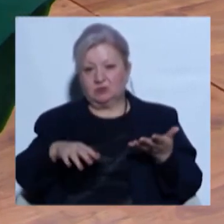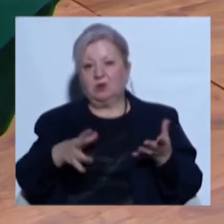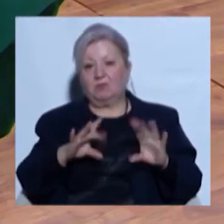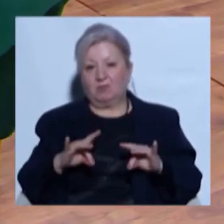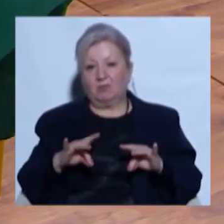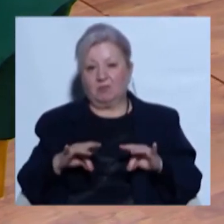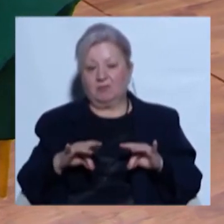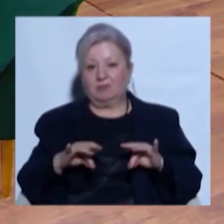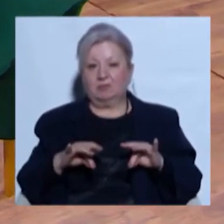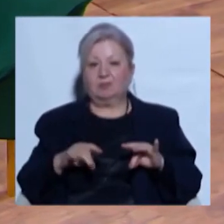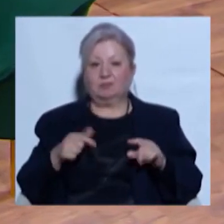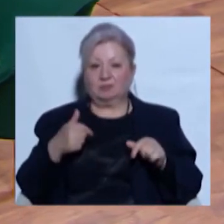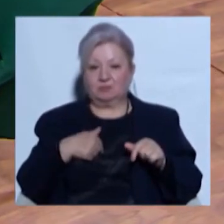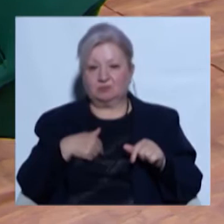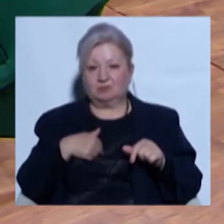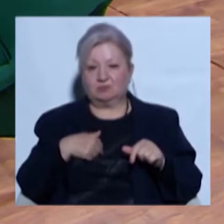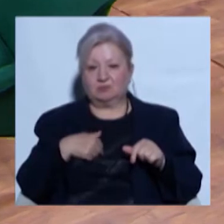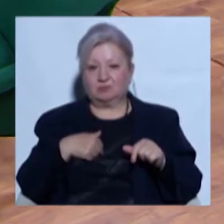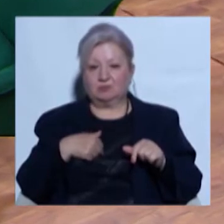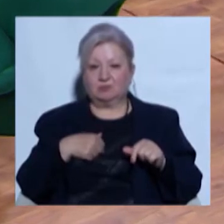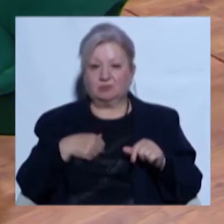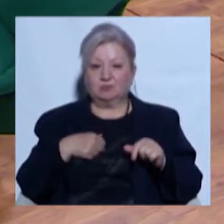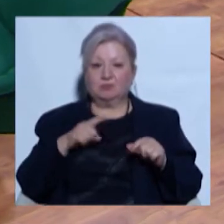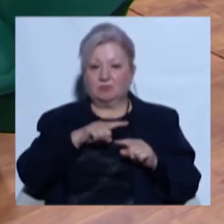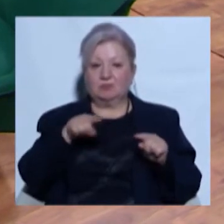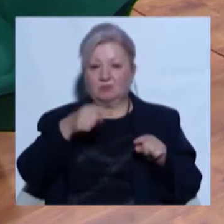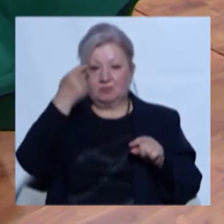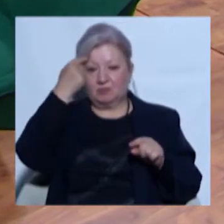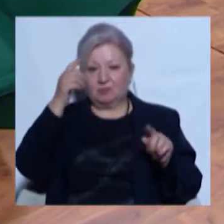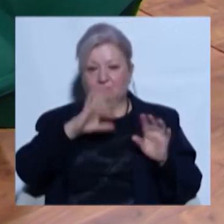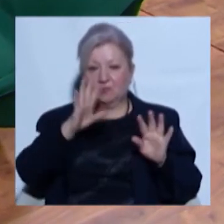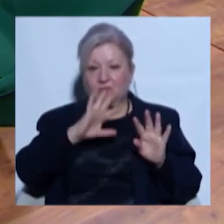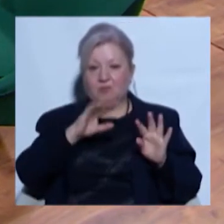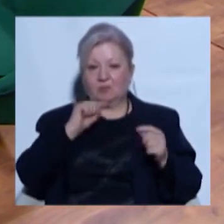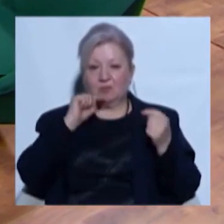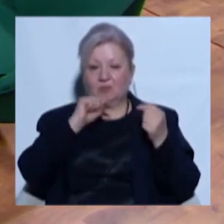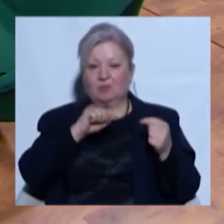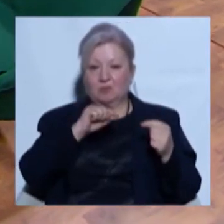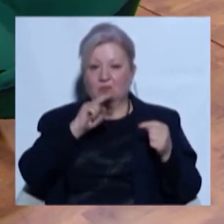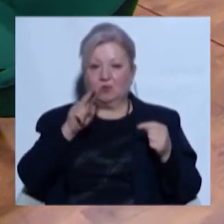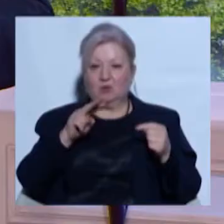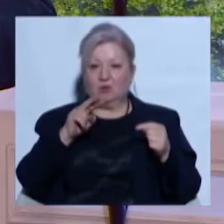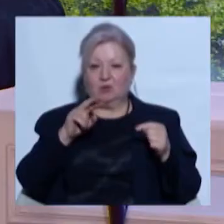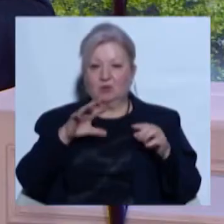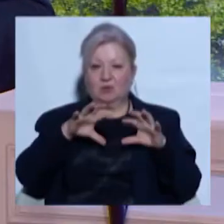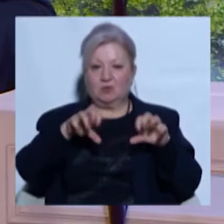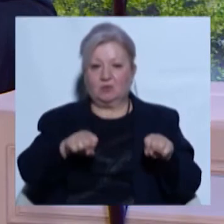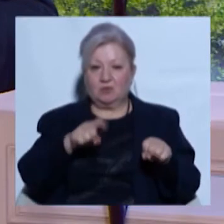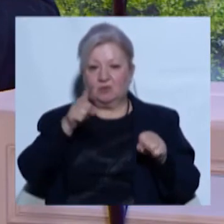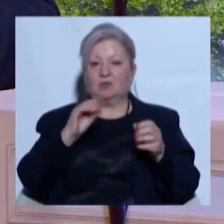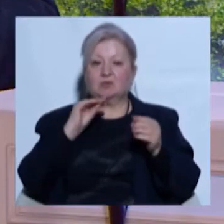magram ჩვენ და მიუხედავად ასე არ ფიქრობდა ოკუპანტი და მათ